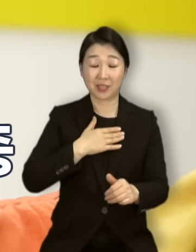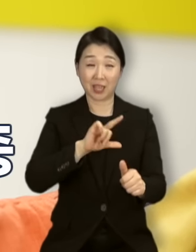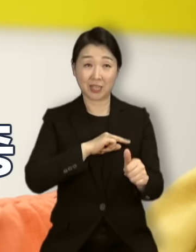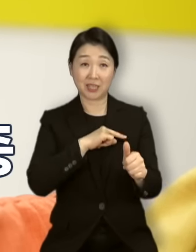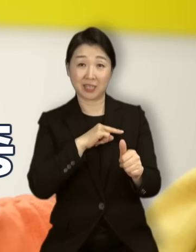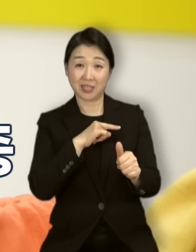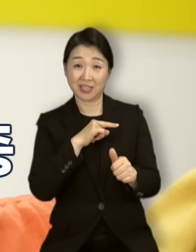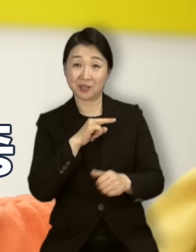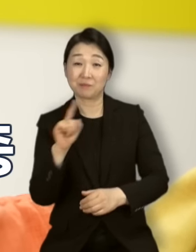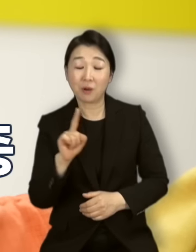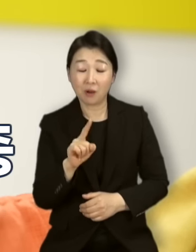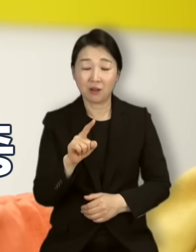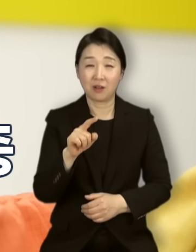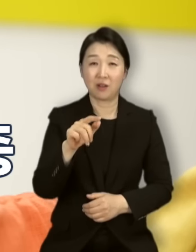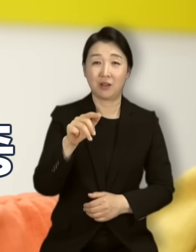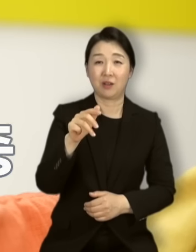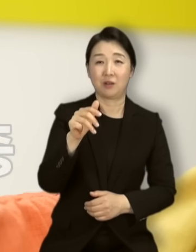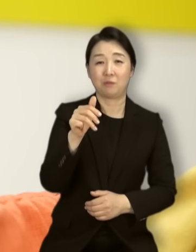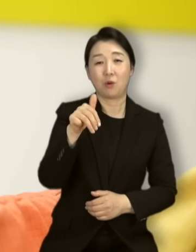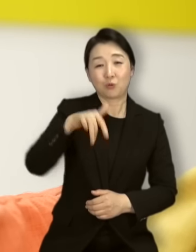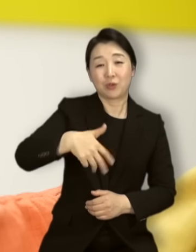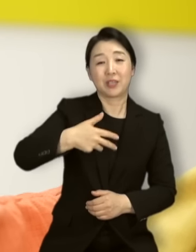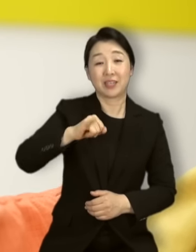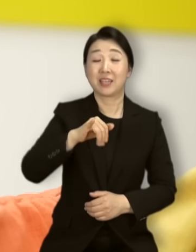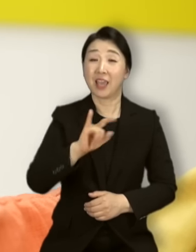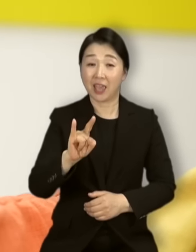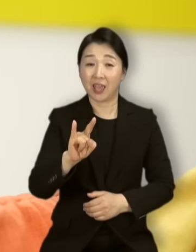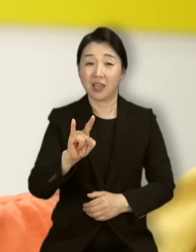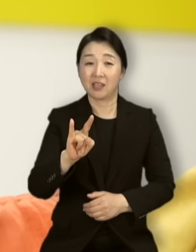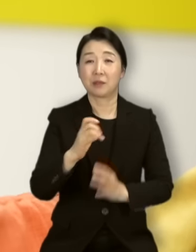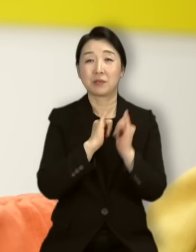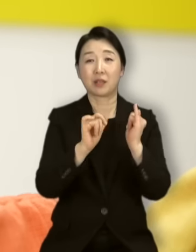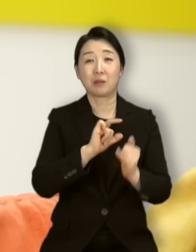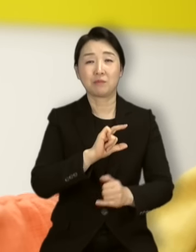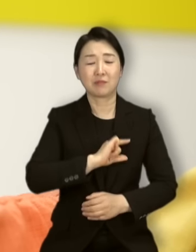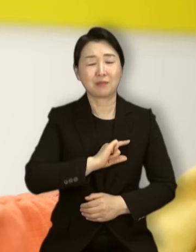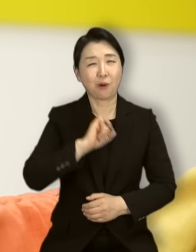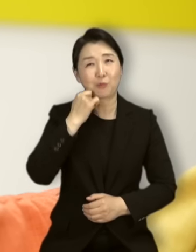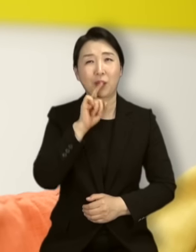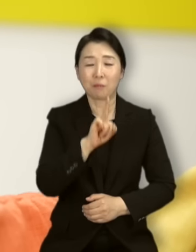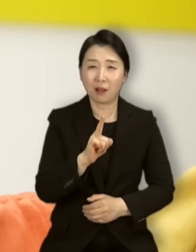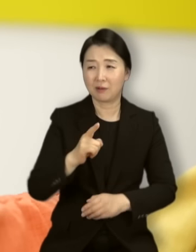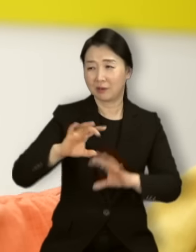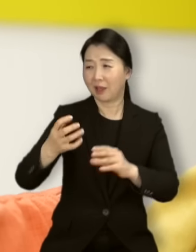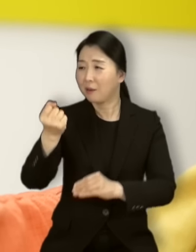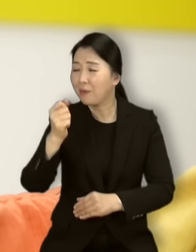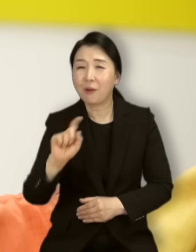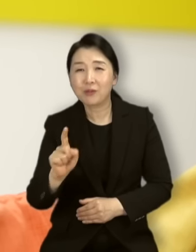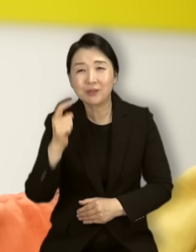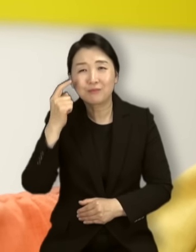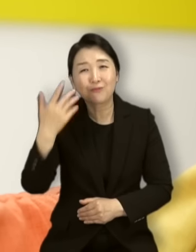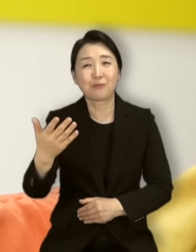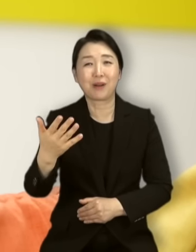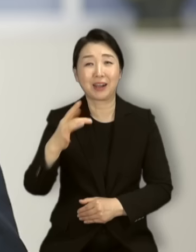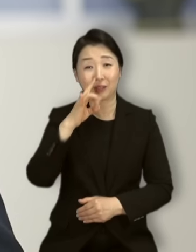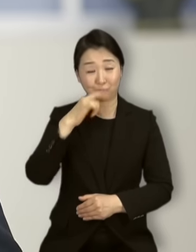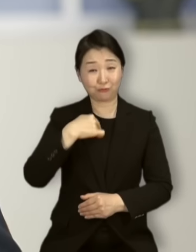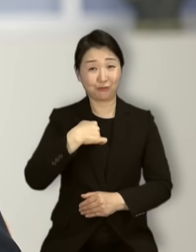예명이 키리엘 이거든요 그래가지고 사람들이 굉장히 어려워 하시면서 또 국적이 어디냐 저도 정말